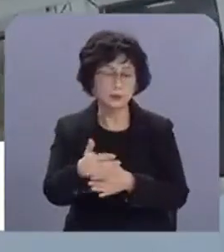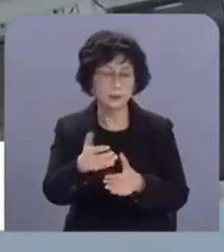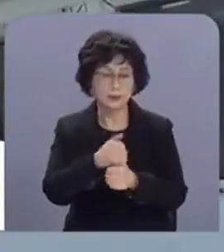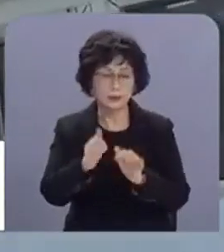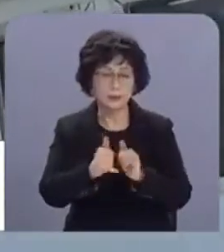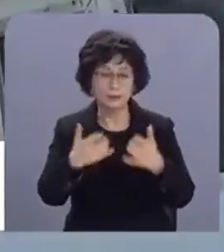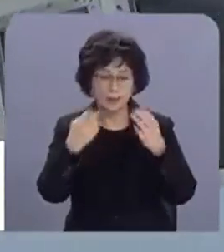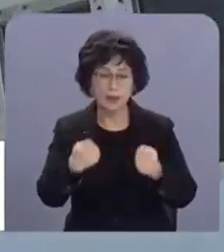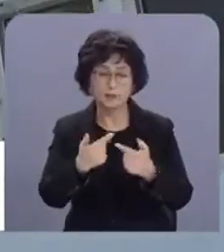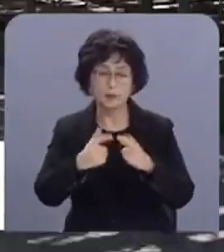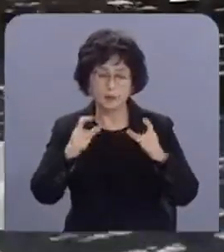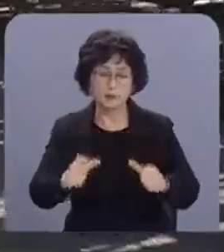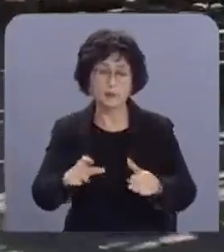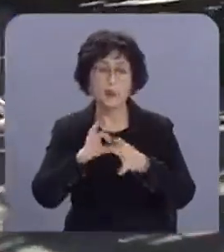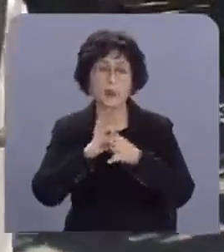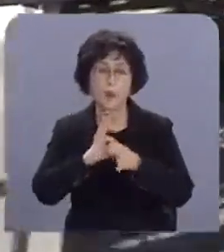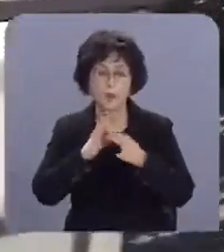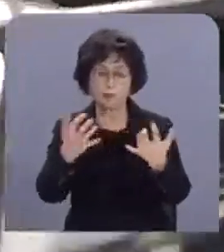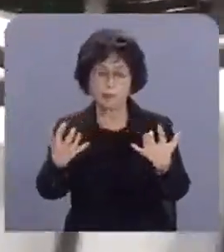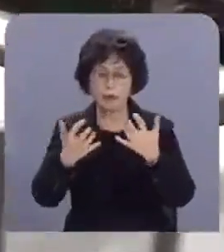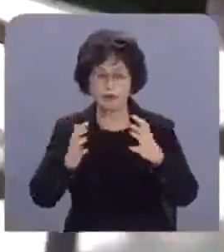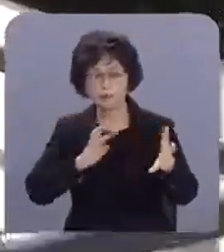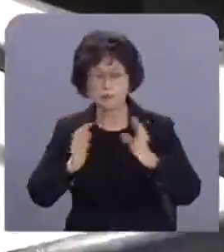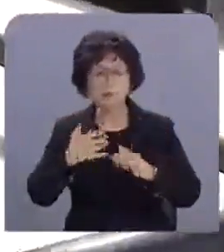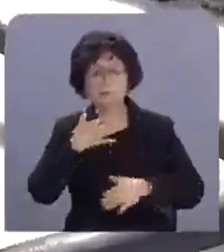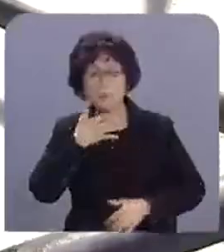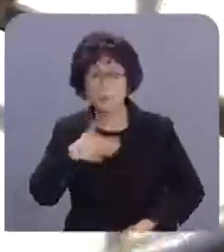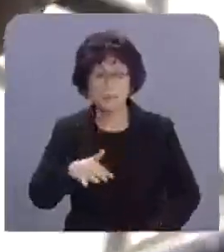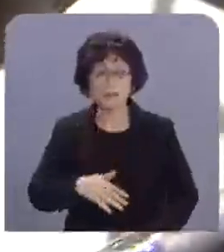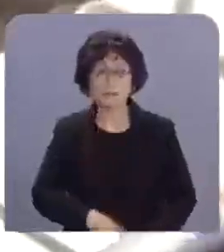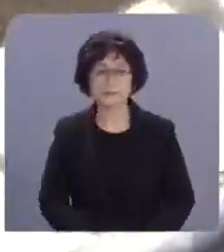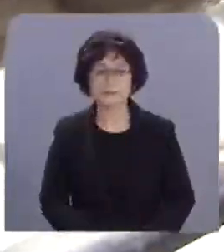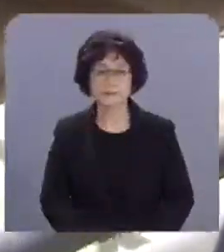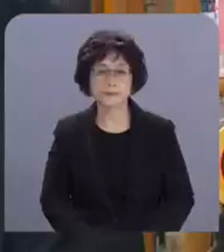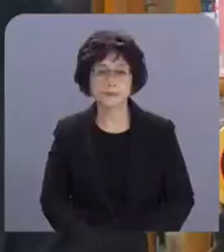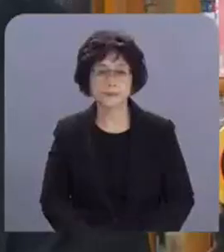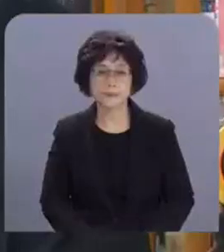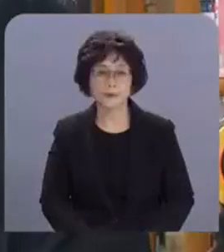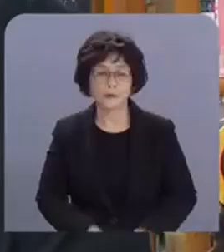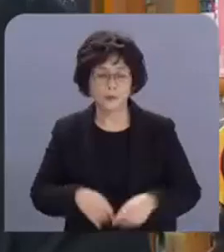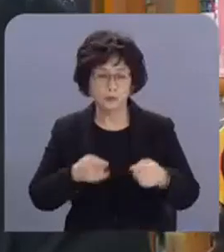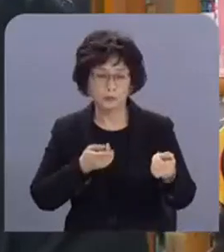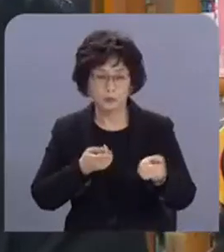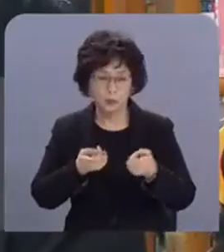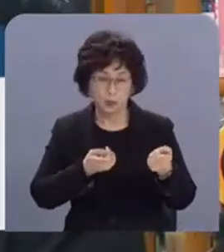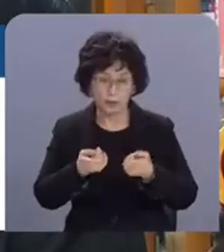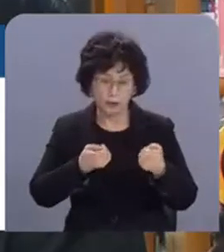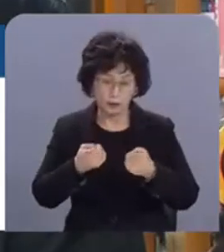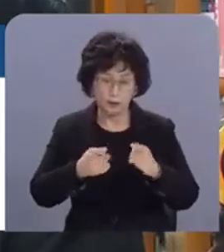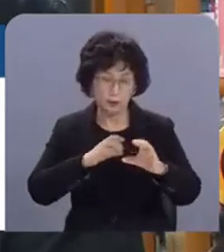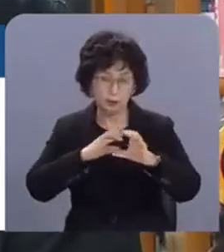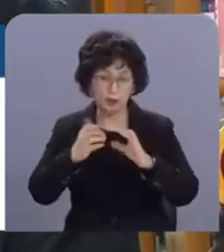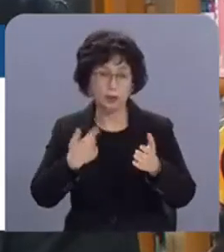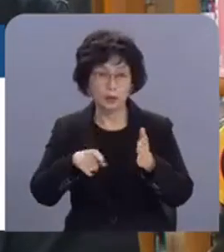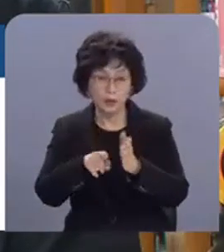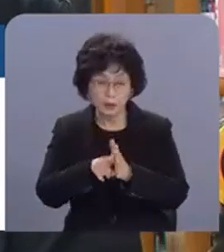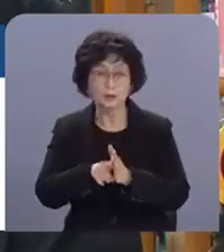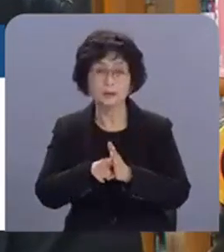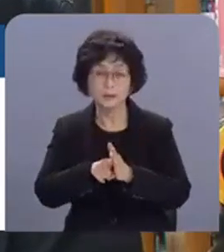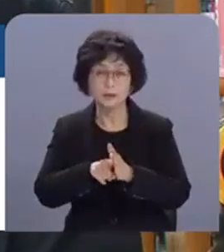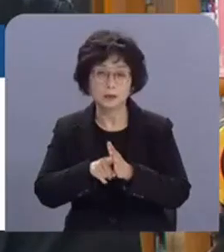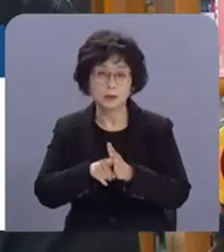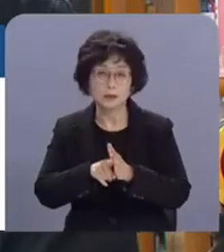부산이지만 관련 공청회 한번 열린 적이 없습니다 국무조정실과 소통을 하기 위해서는 좀 더 상위